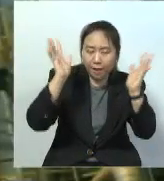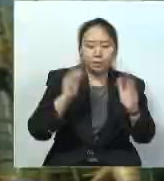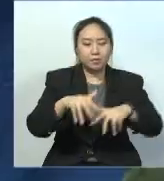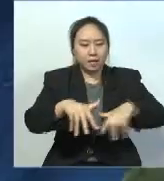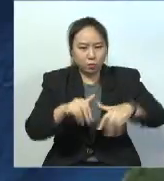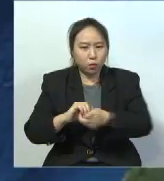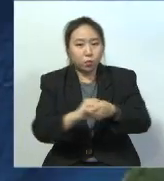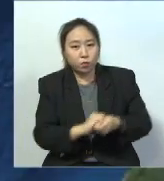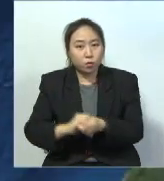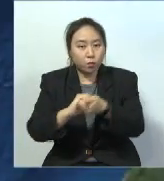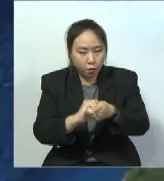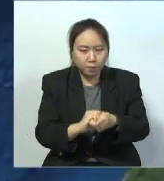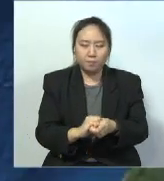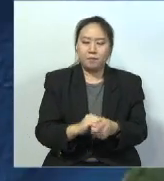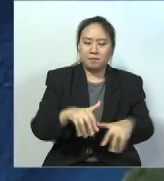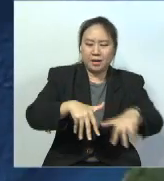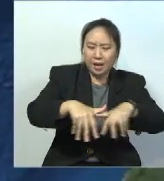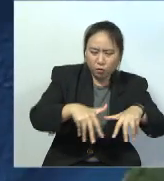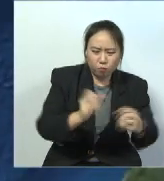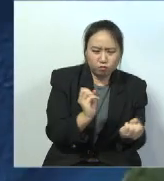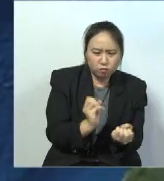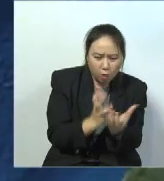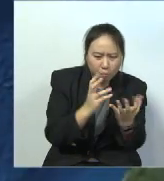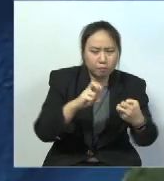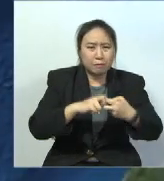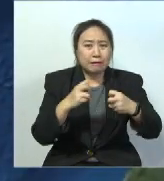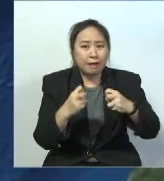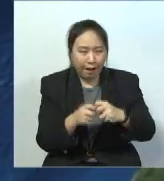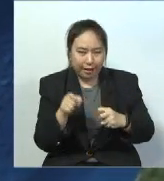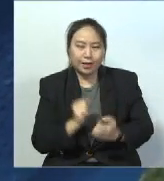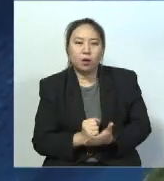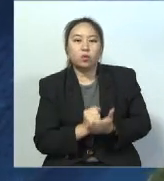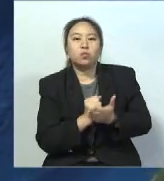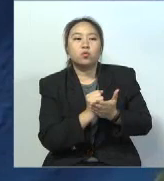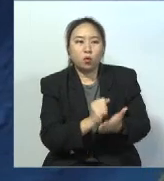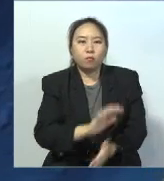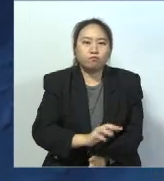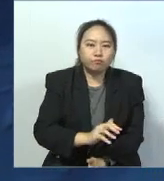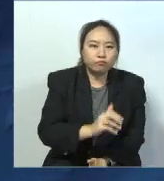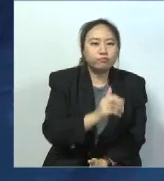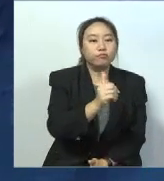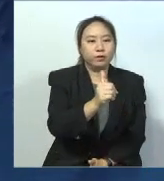ของชุมชนรวมทั้งการช่วยเหลือเยียวยาประชาชนและชุมชนที่จะได้รับผลกระทบจากการพัฒนาพื้น